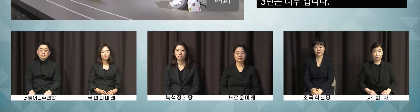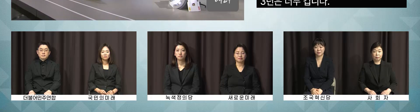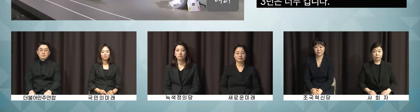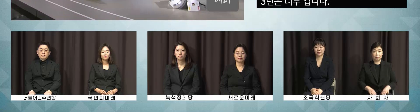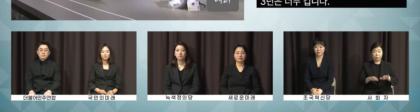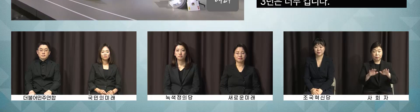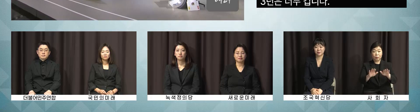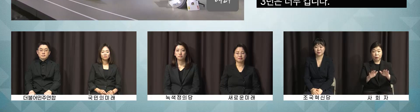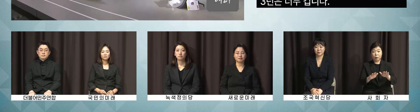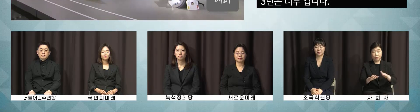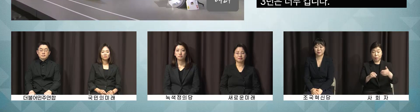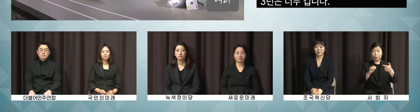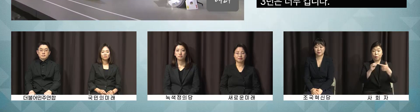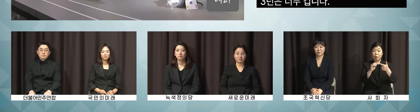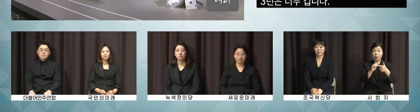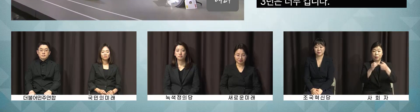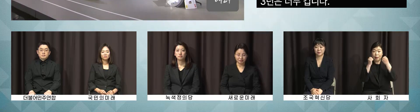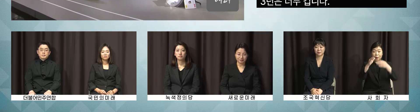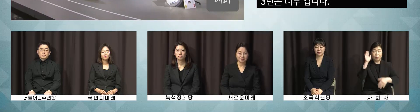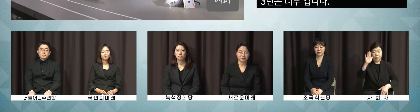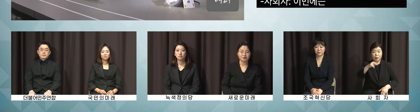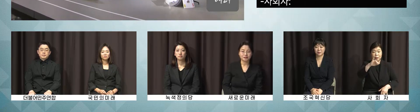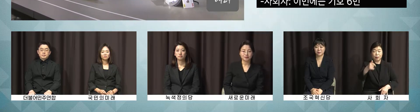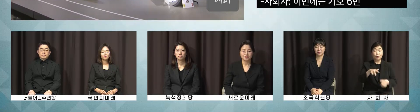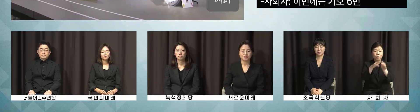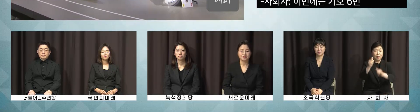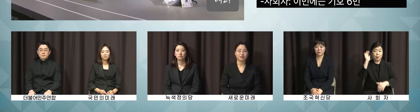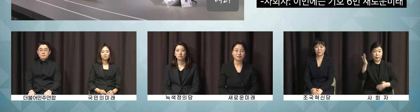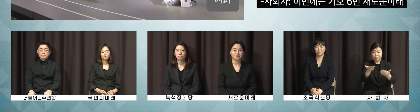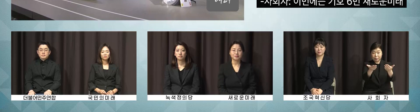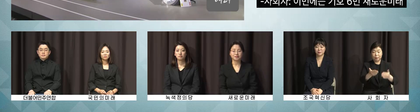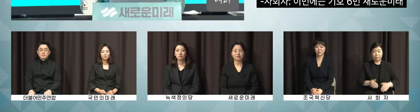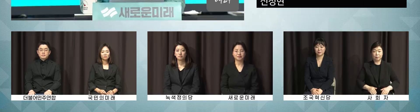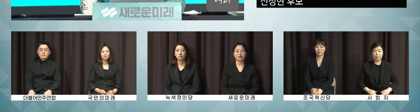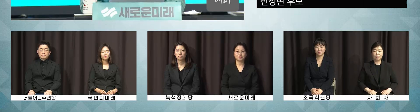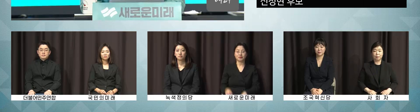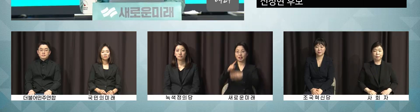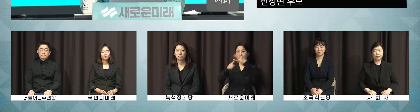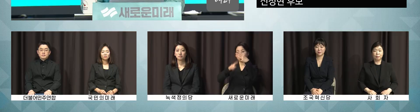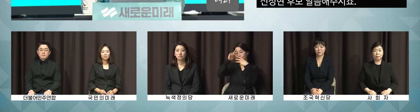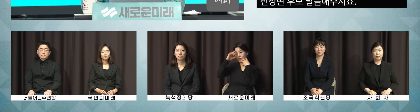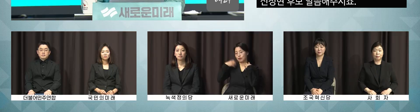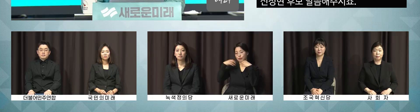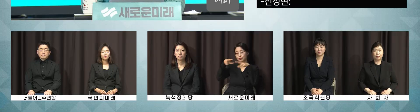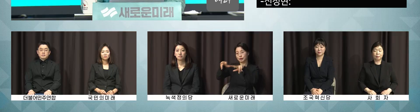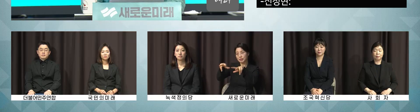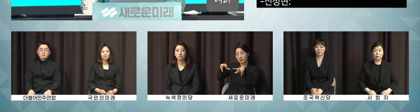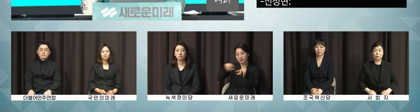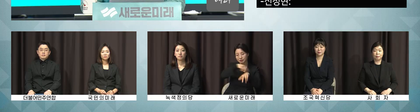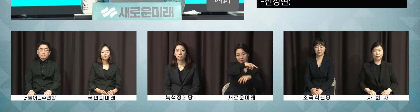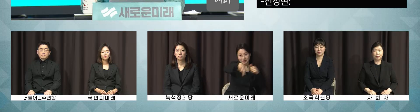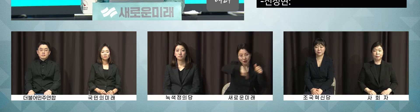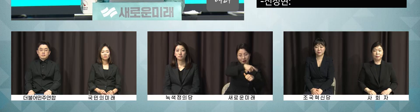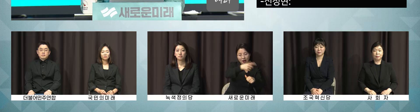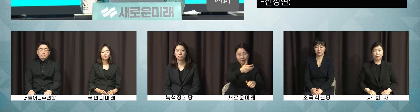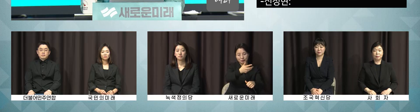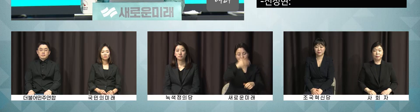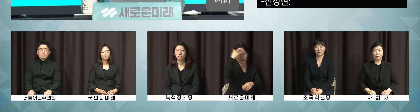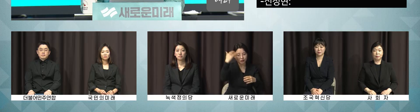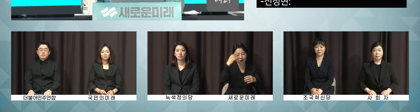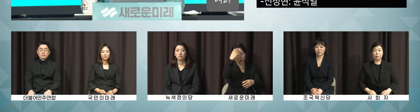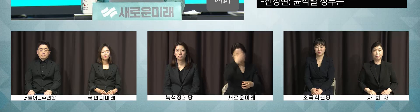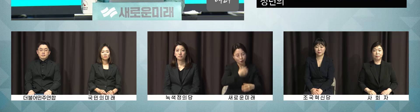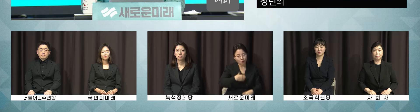네, 이번에는 기호 6번 새로운 미래 신정현 후보 말씀해 주시죠. 윤석열 정부는 현 시대의 아픔에 청년들의